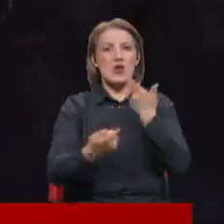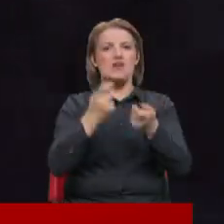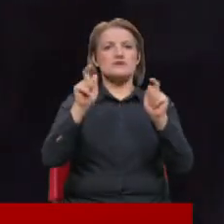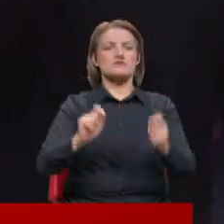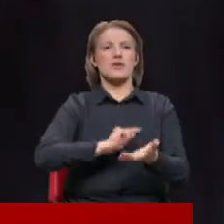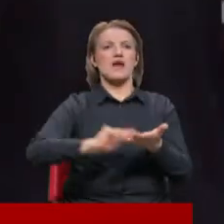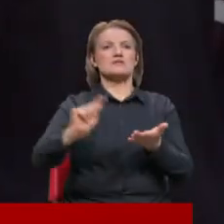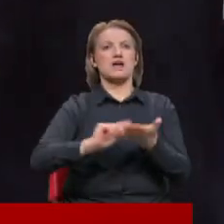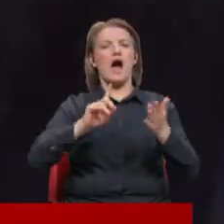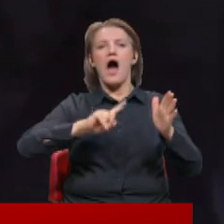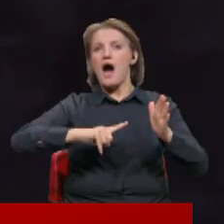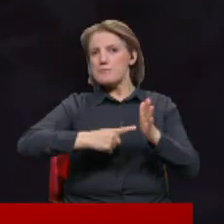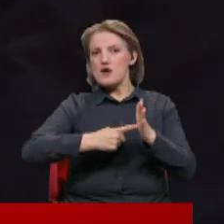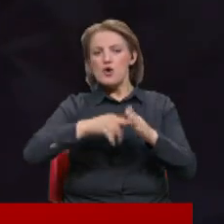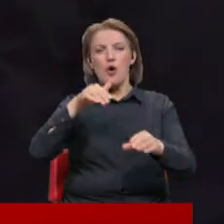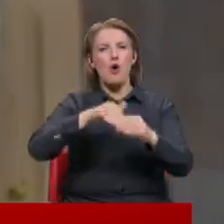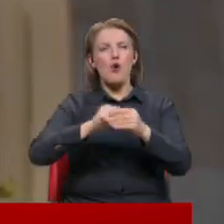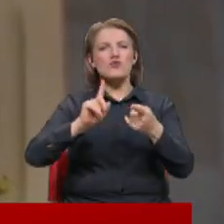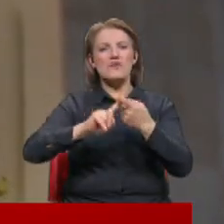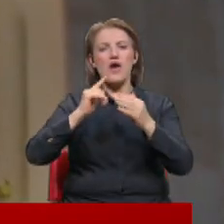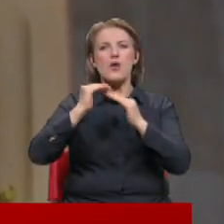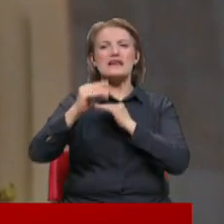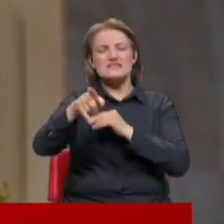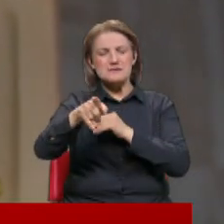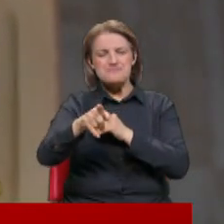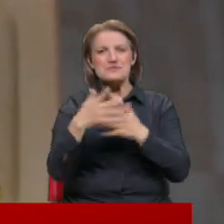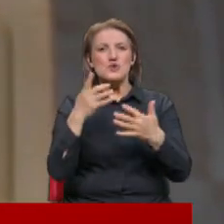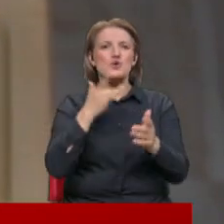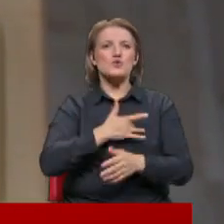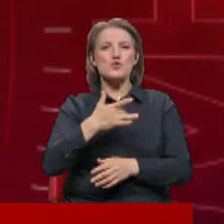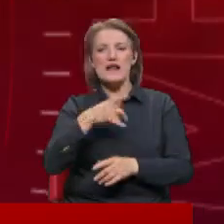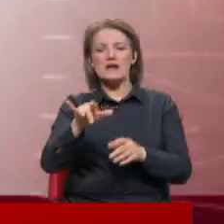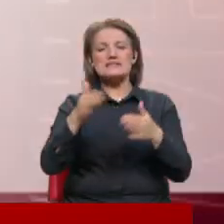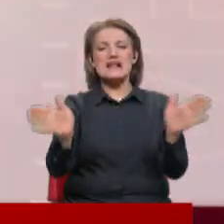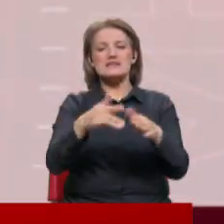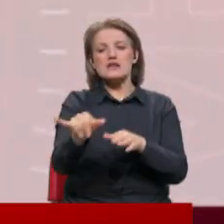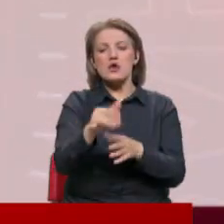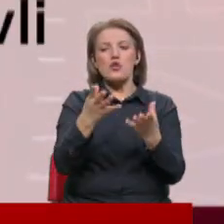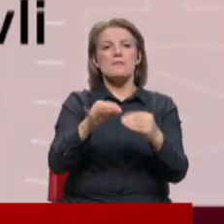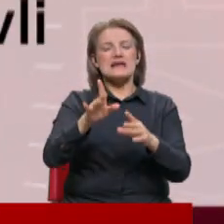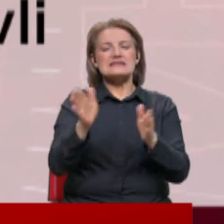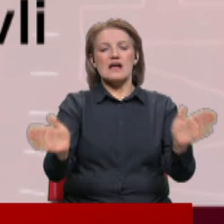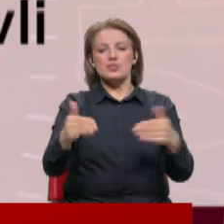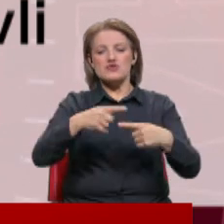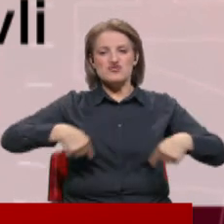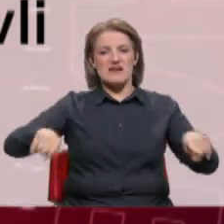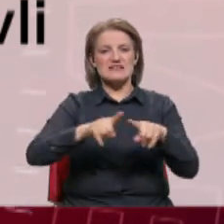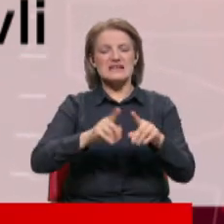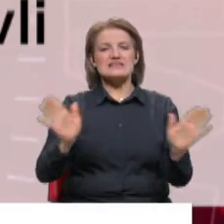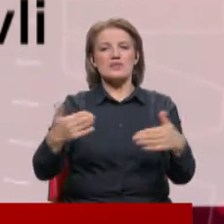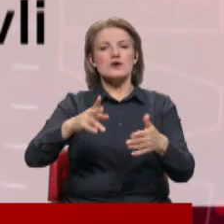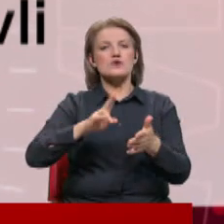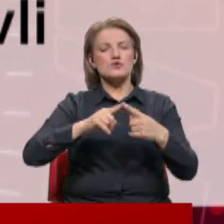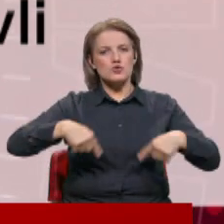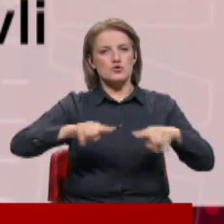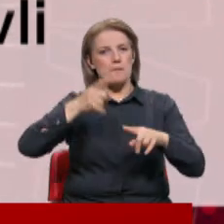yapacağını yazdı ama ise oy ve Ötesi gönüllülerini Sandıklara yaklaştırmamak sandık çevresinde sandık kurulu başkan ve